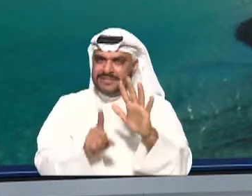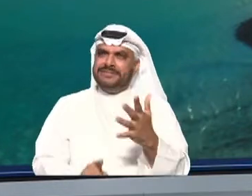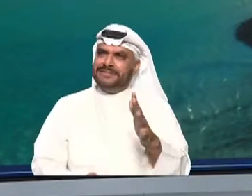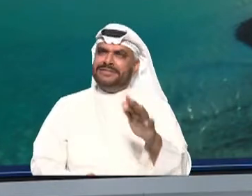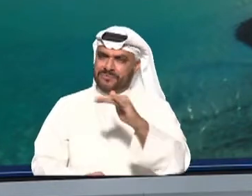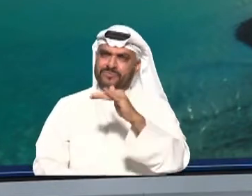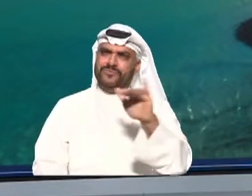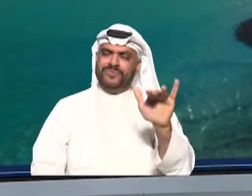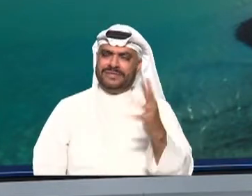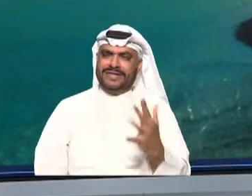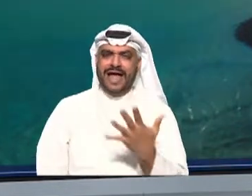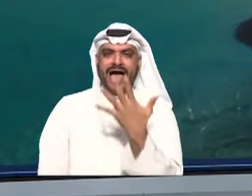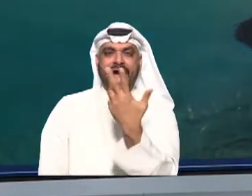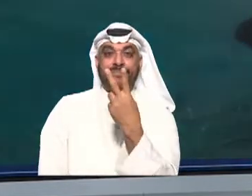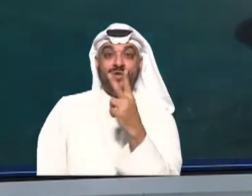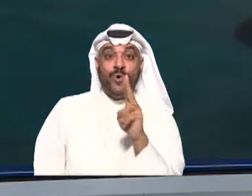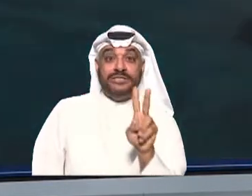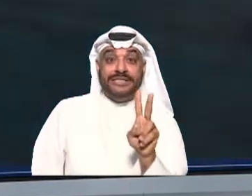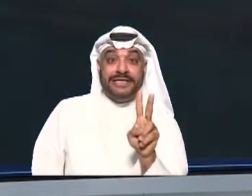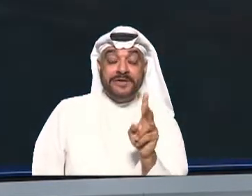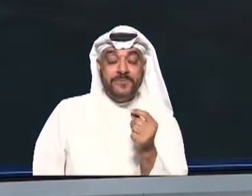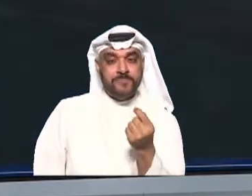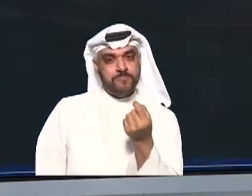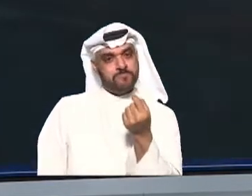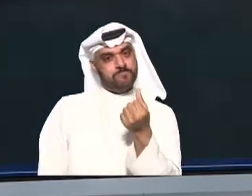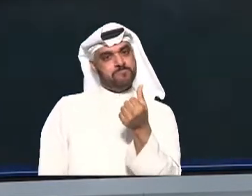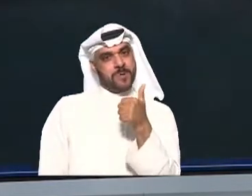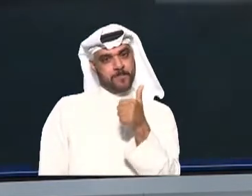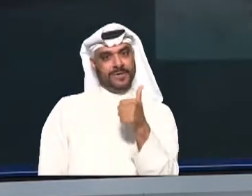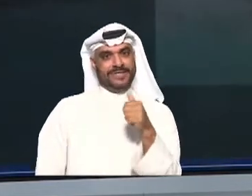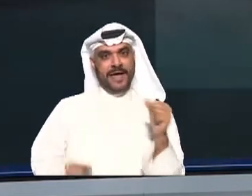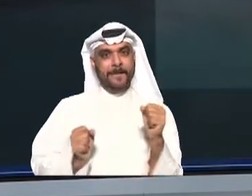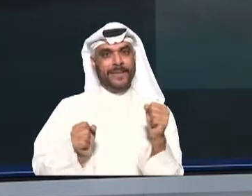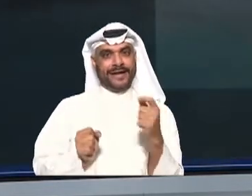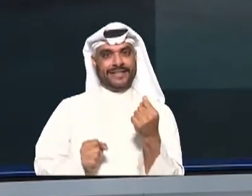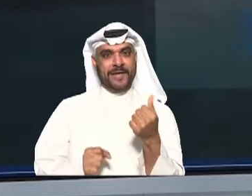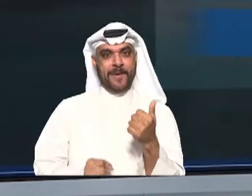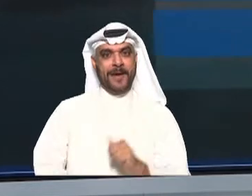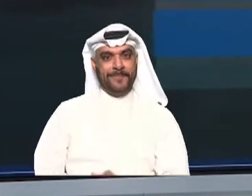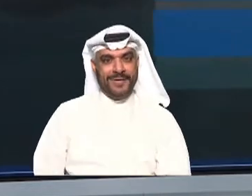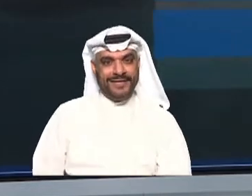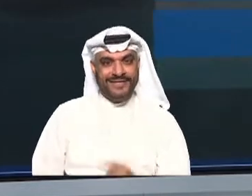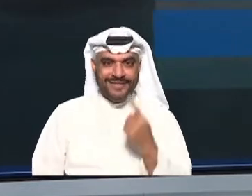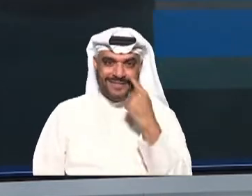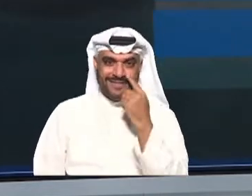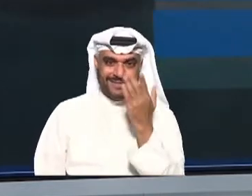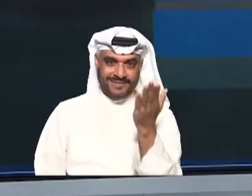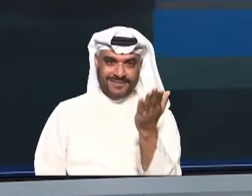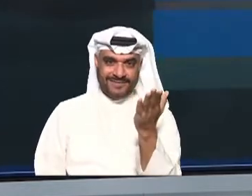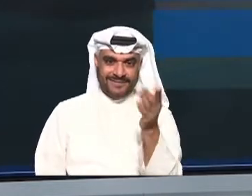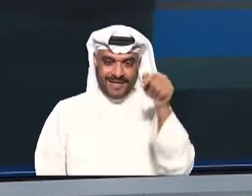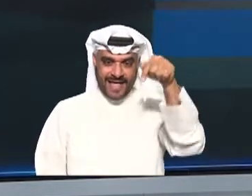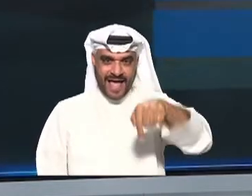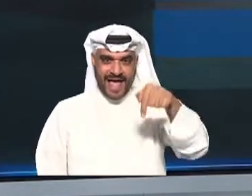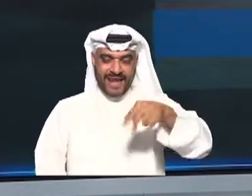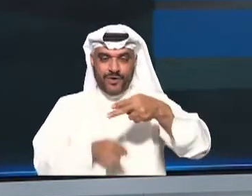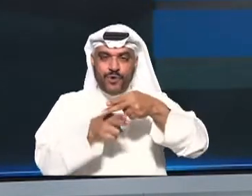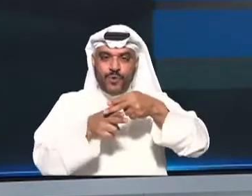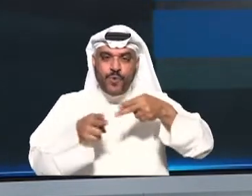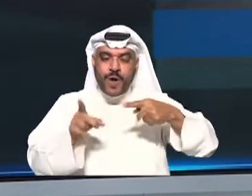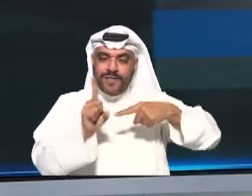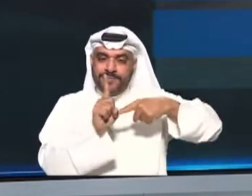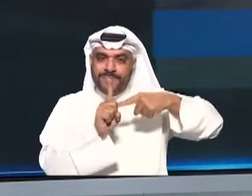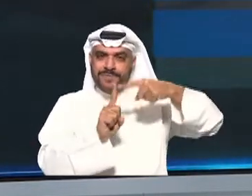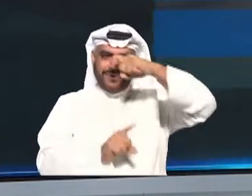تصل إلى 25 درجة مئوية خاصة في بعض المناطق الغربية والمناطق الصحراوية. بالنسبة للطقس الحالي في مدينة الكويت،